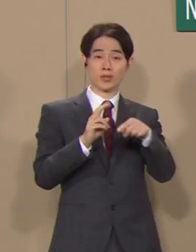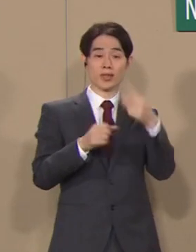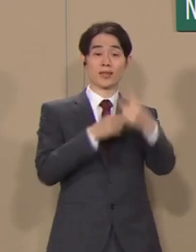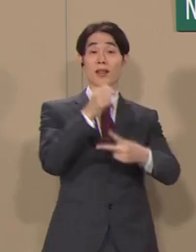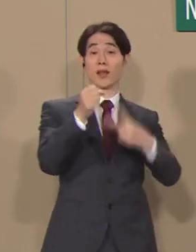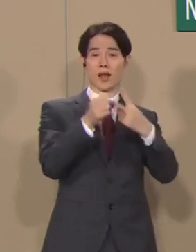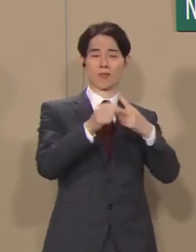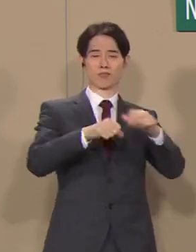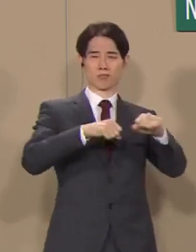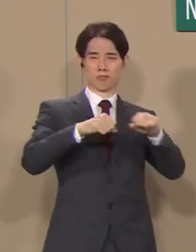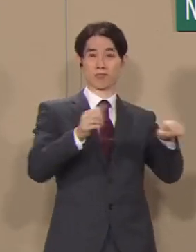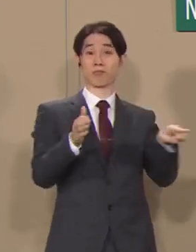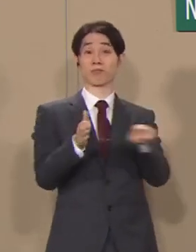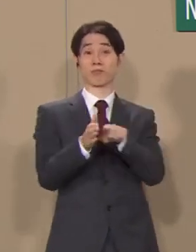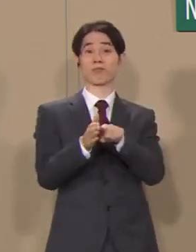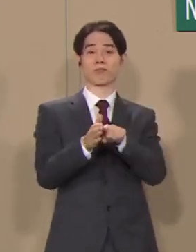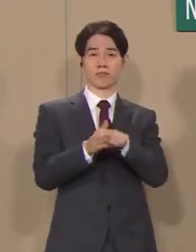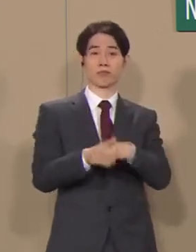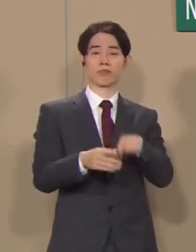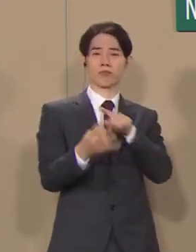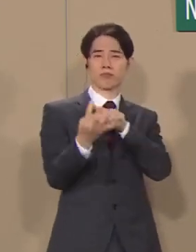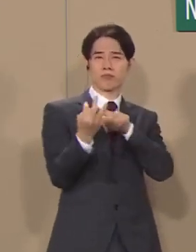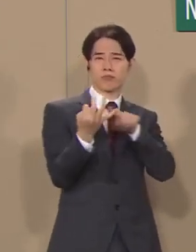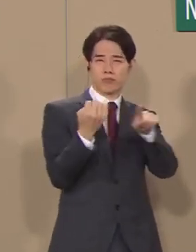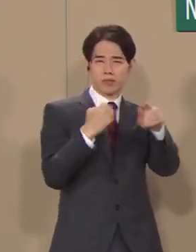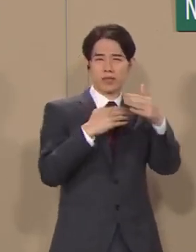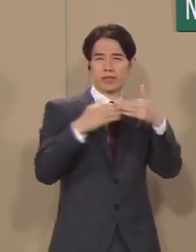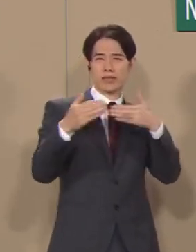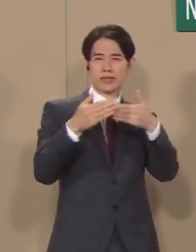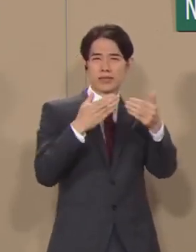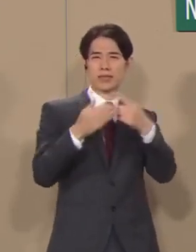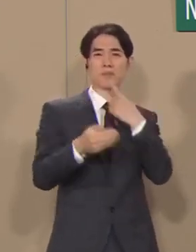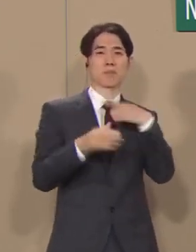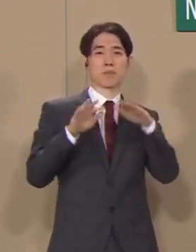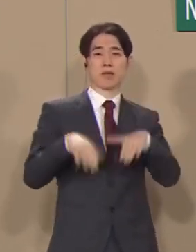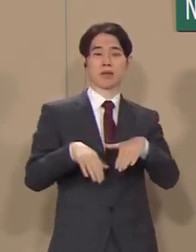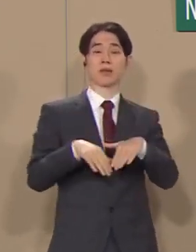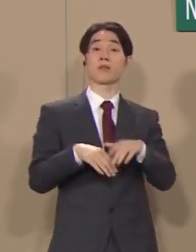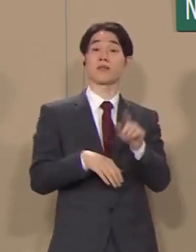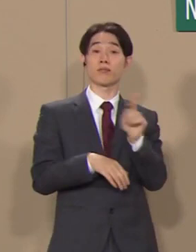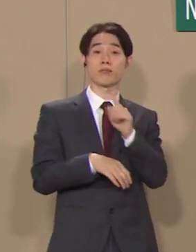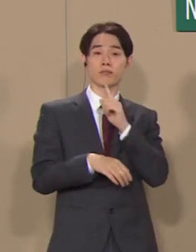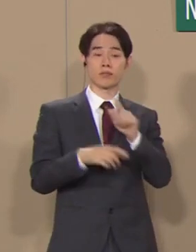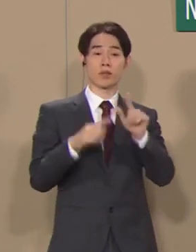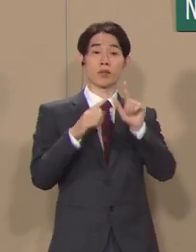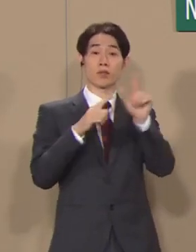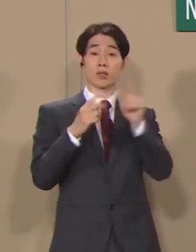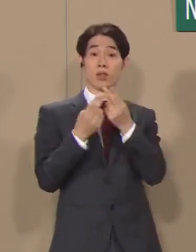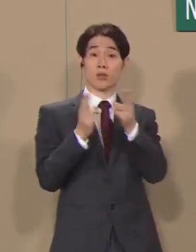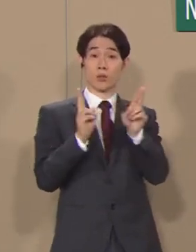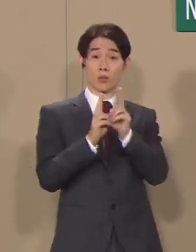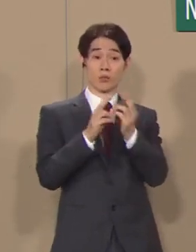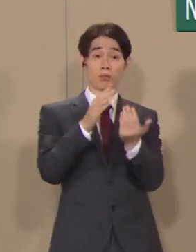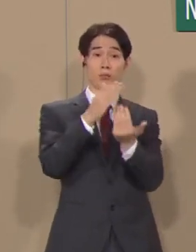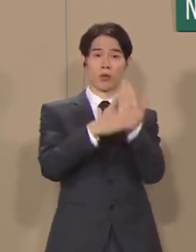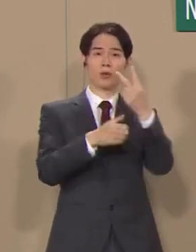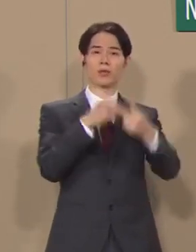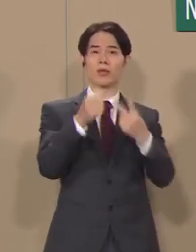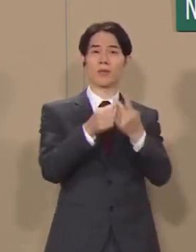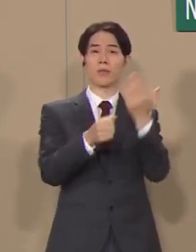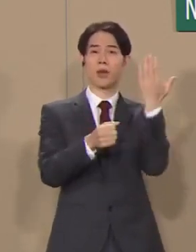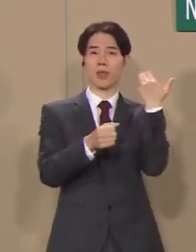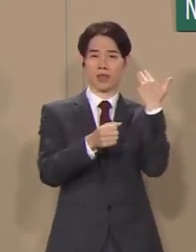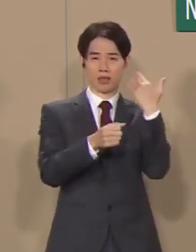まいりましたこのガン数々の実績を上げてまいりましたまず nhk 等が当選した2年前から